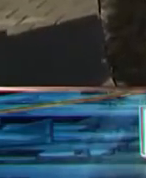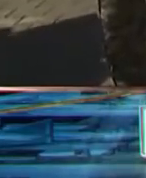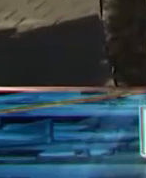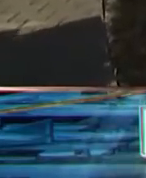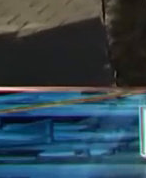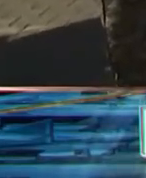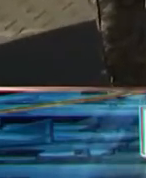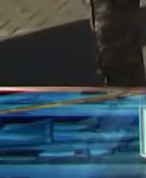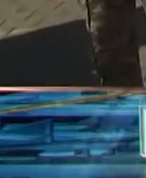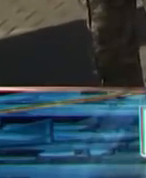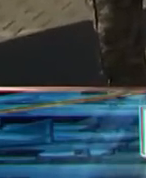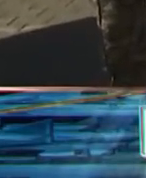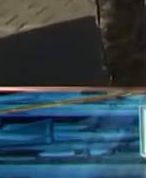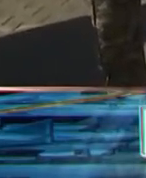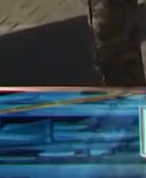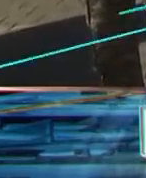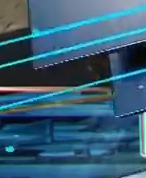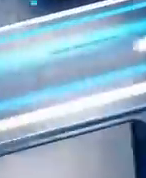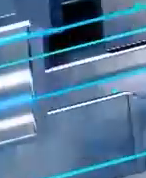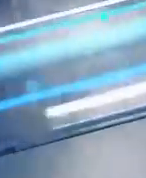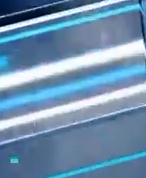баршаңызға алғысымды айтамын.